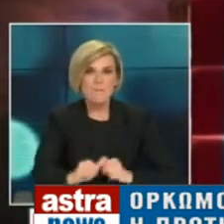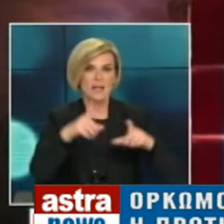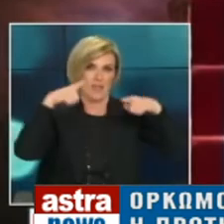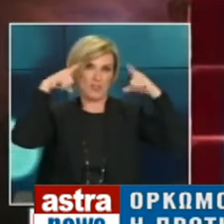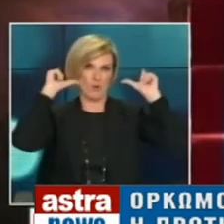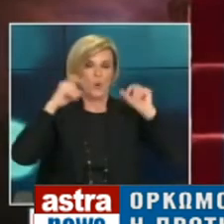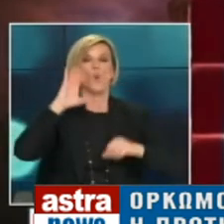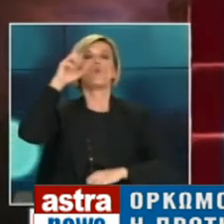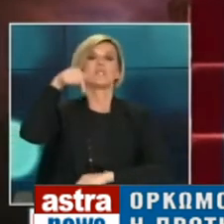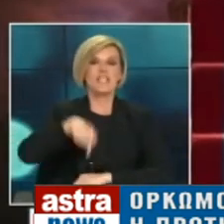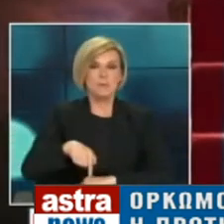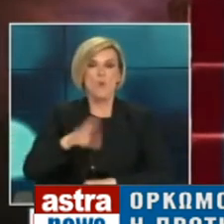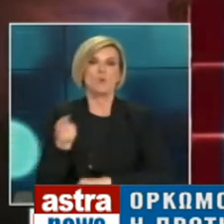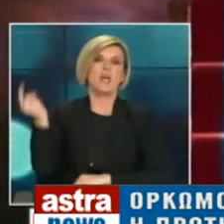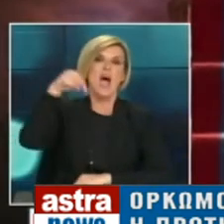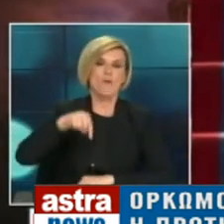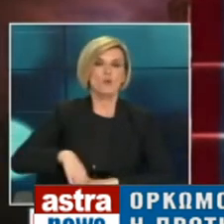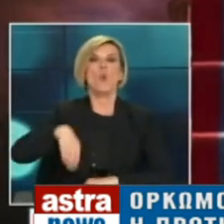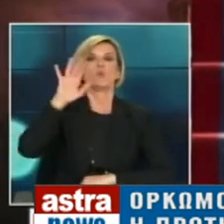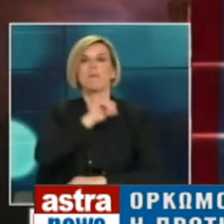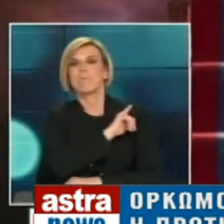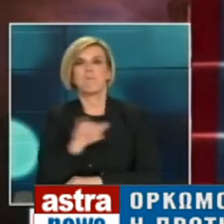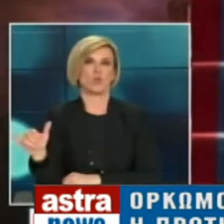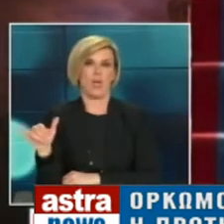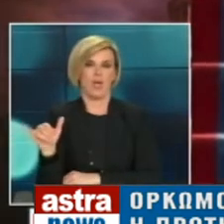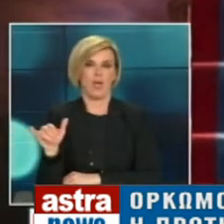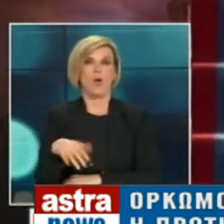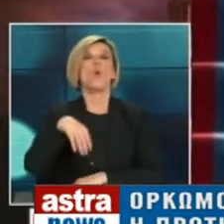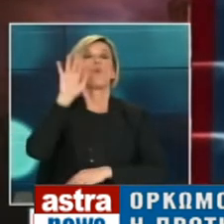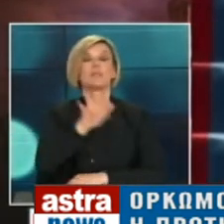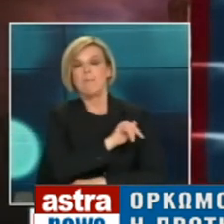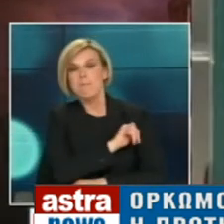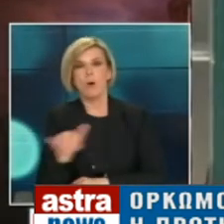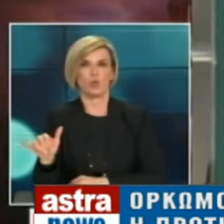ούτε σήμερα, ούτε αύριο, ούτε ποτέ, ούτε ποτέ.